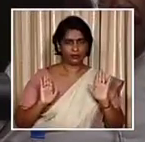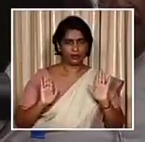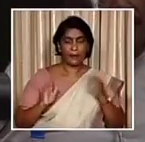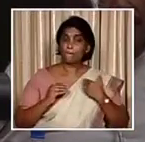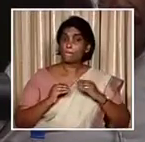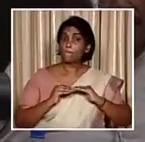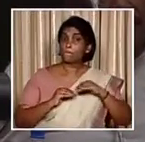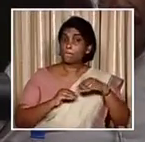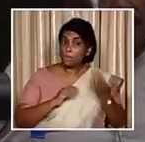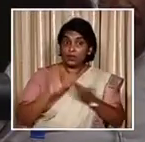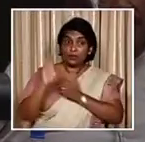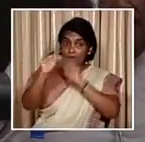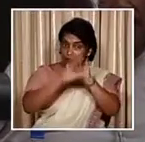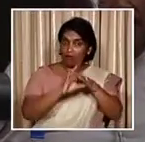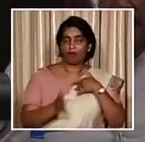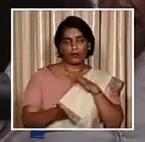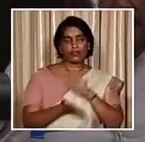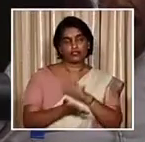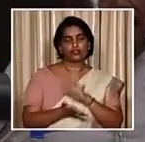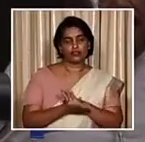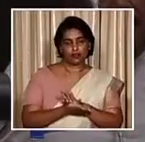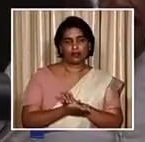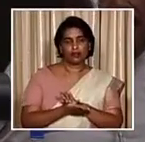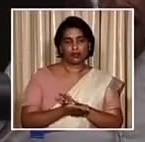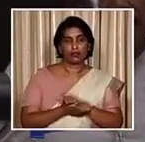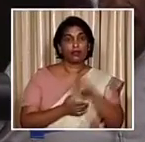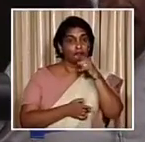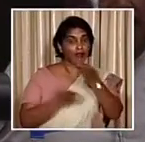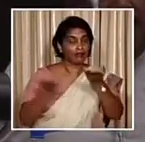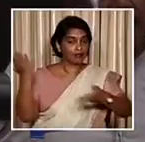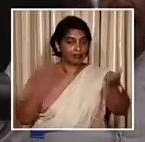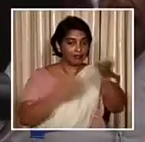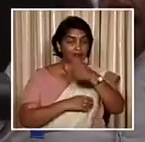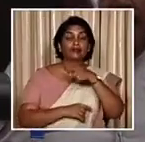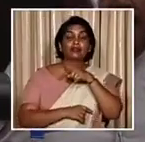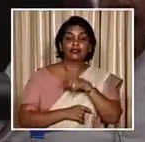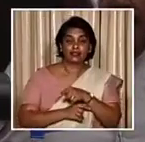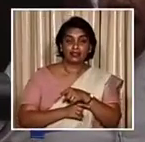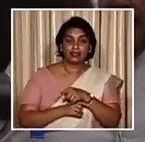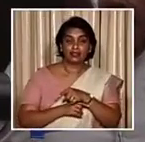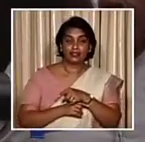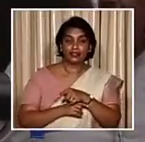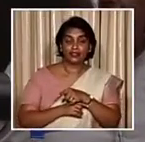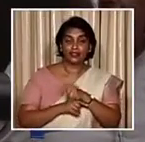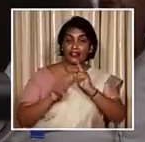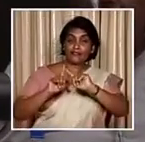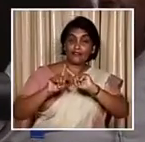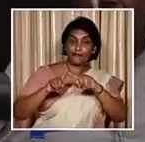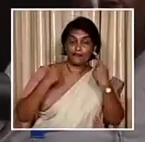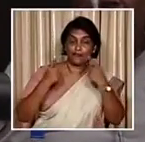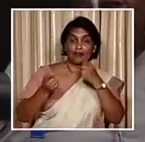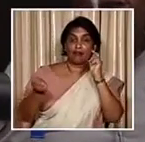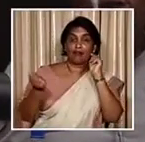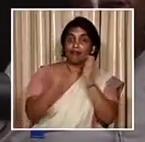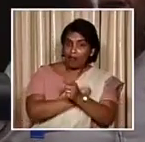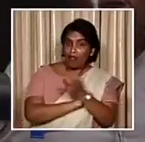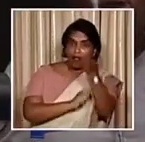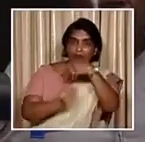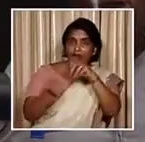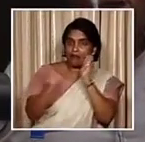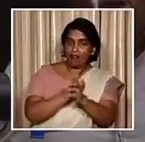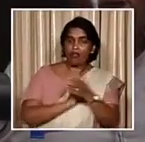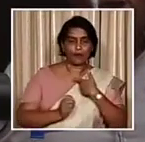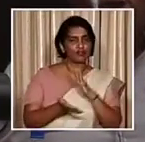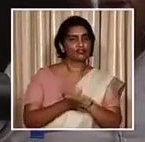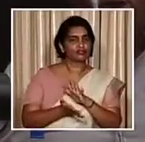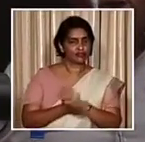ගිය එක ගැන අපි සතුටු වෙනවා. ඔබතුමාට මේ කට්ටිය එදා වෙනස් කරගන්න පුළුවන් වෙච්ච එක ගැන අපි සතුටු වෙනවා. හැබැයි